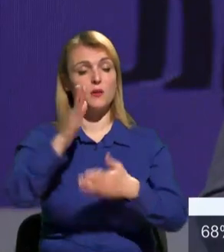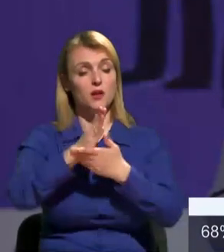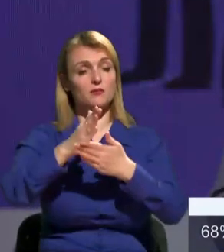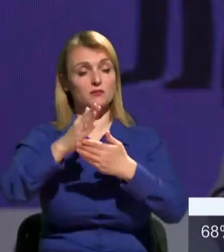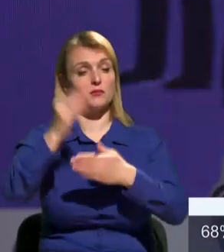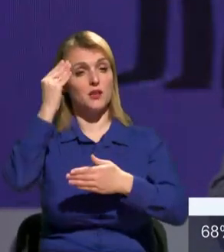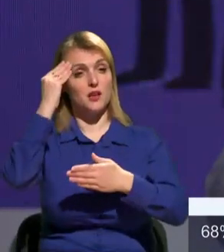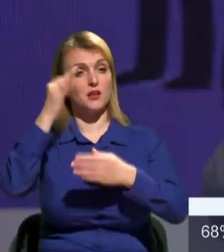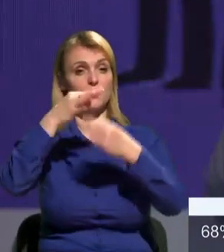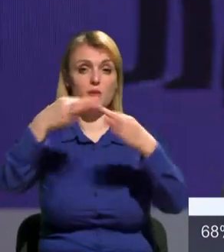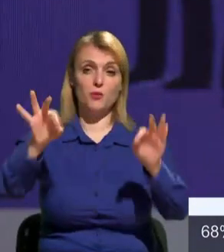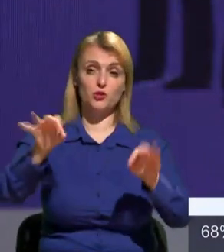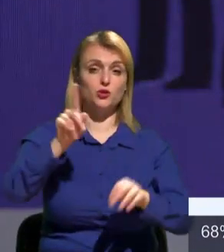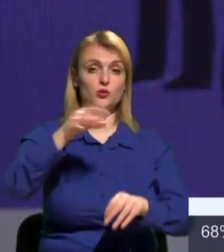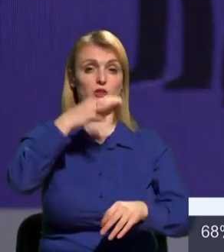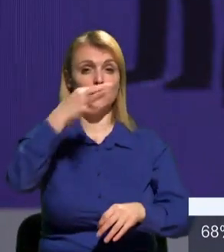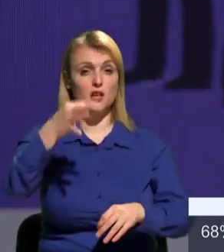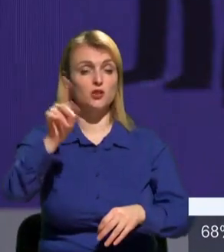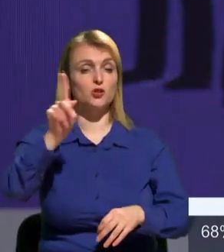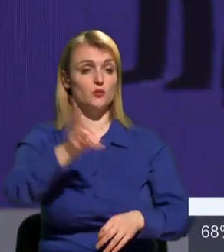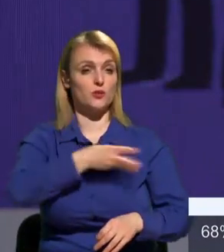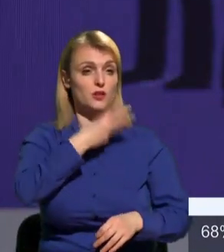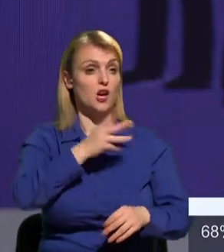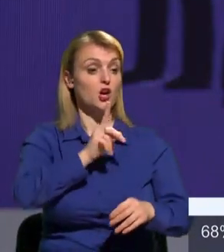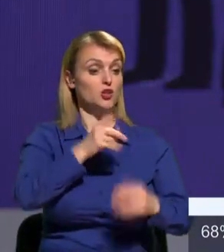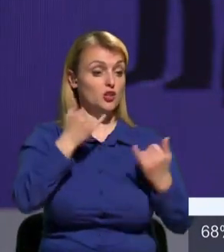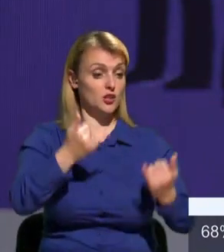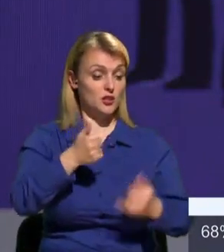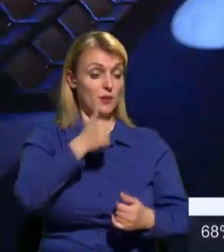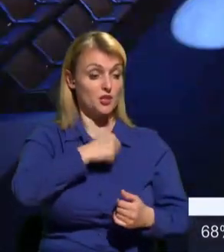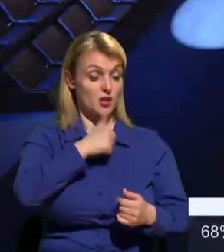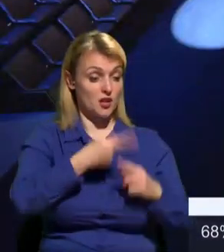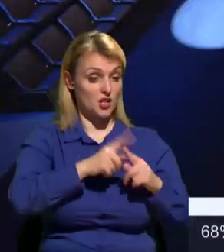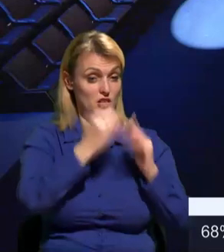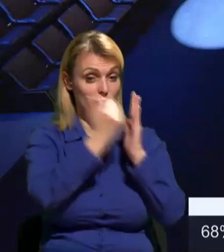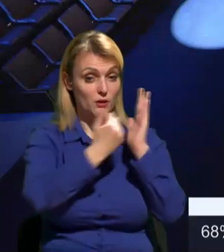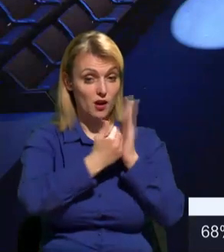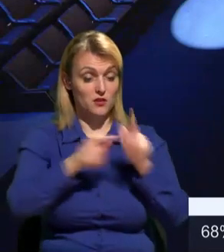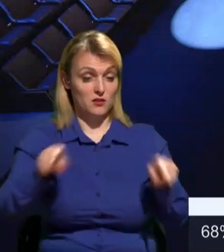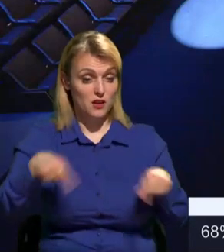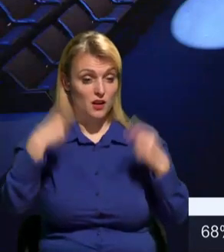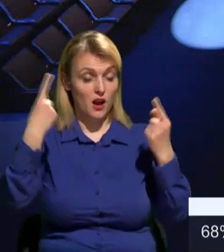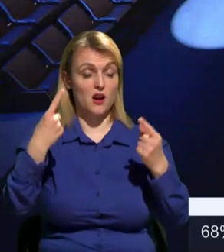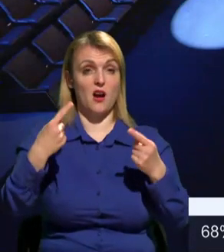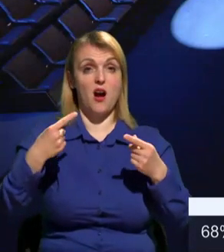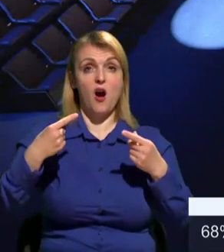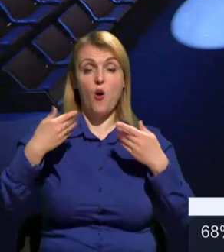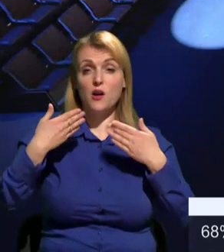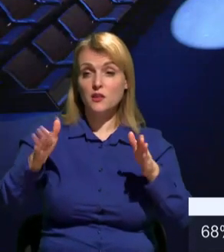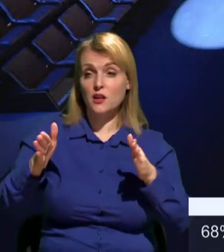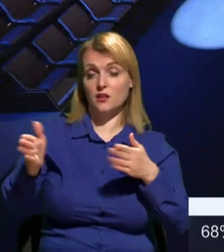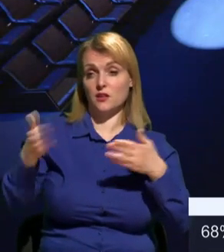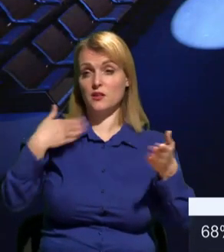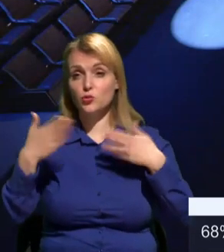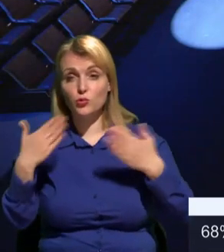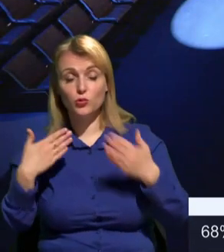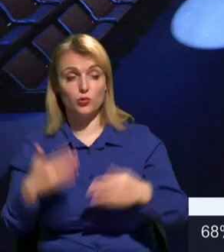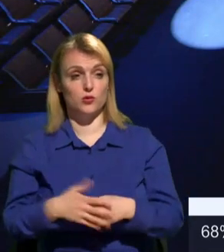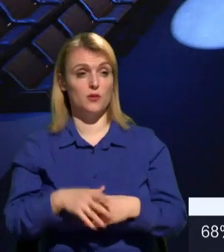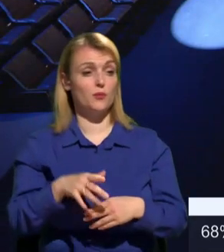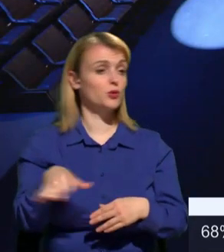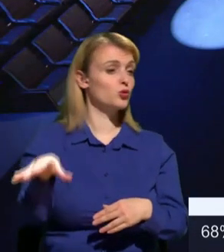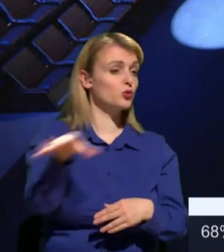expune ceea ce vrea. Ceea ce am încercat noi la această dezbatere a fost să creăm o platformă de dialog, o platformă de discuție